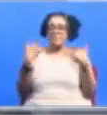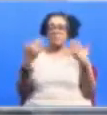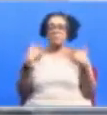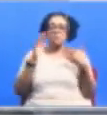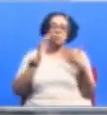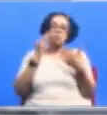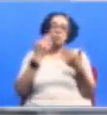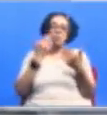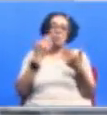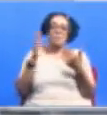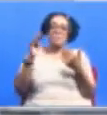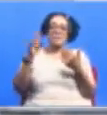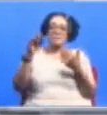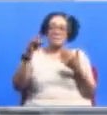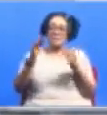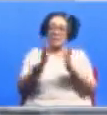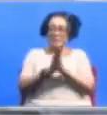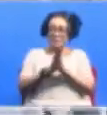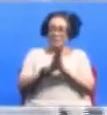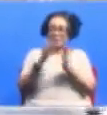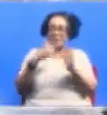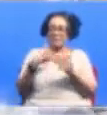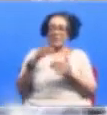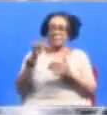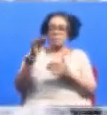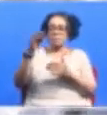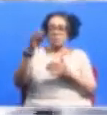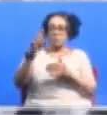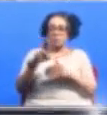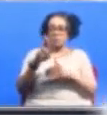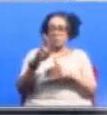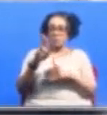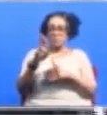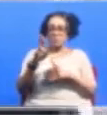Meru, Isiolo, Marsabit na mashariki mwa Samburu.